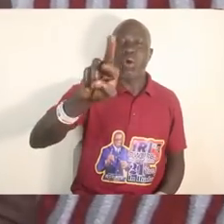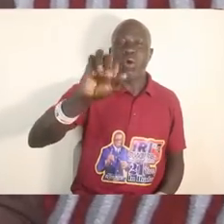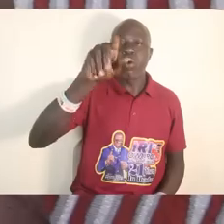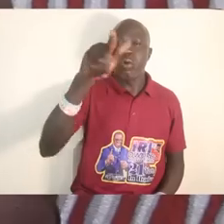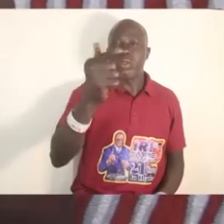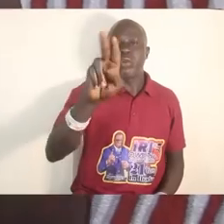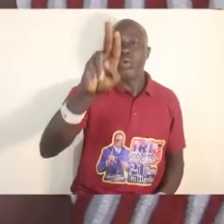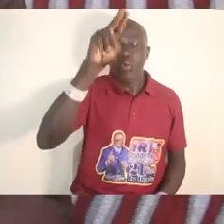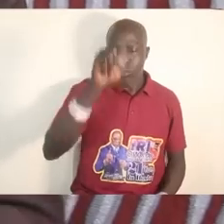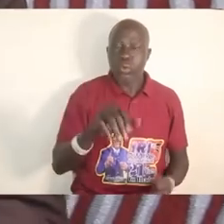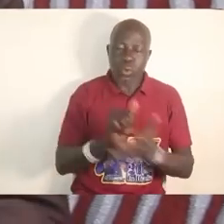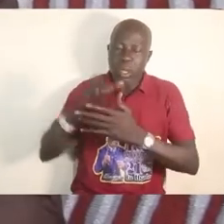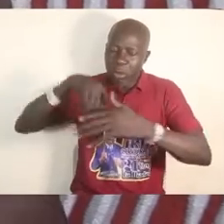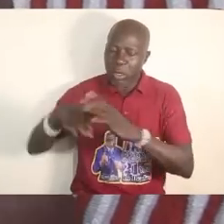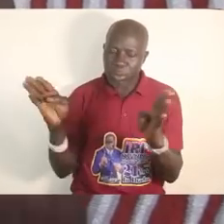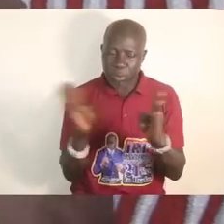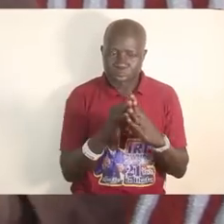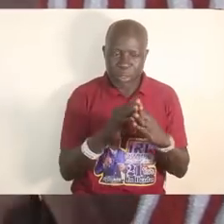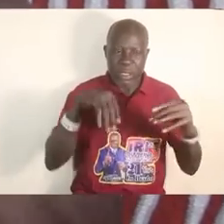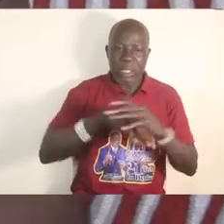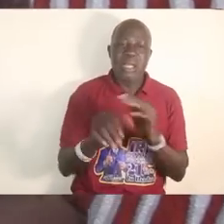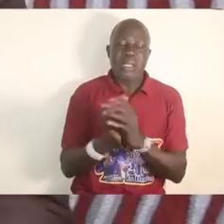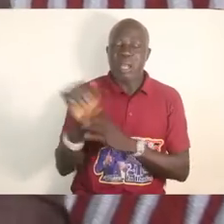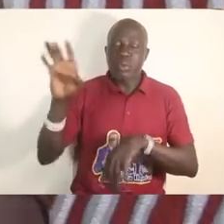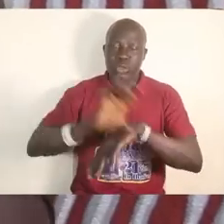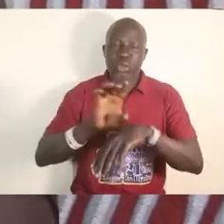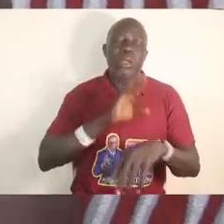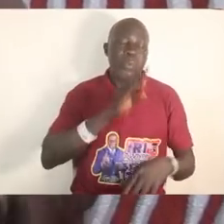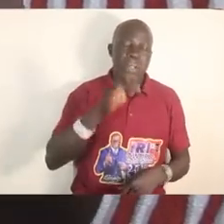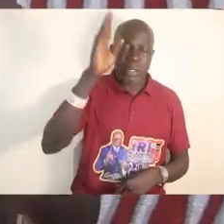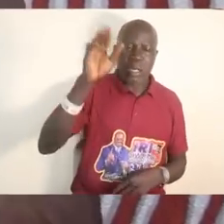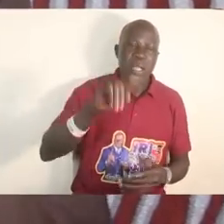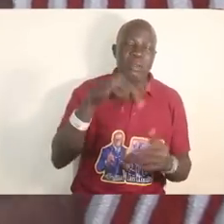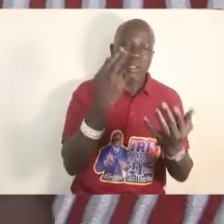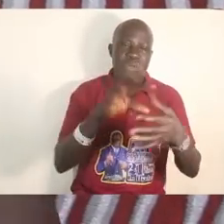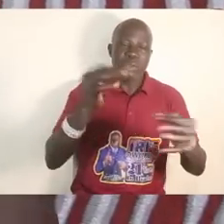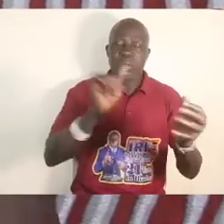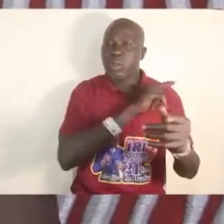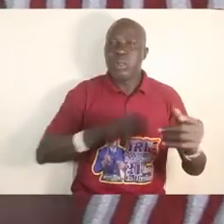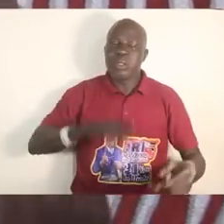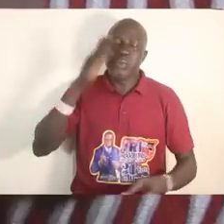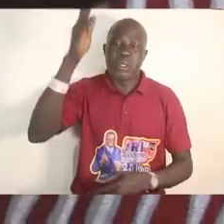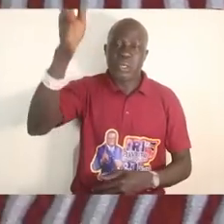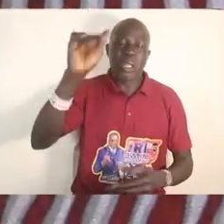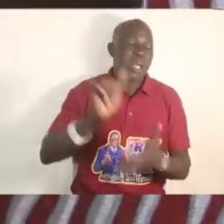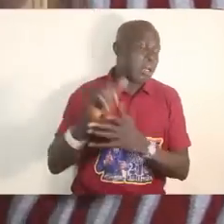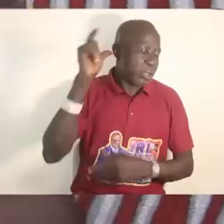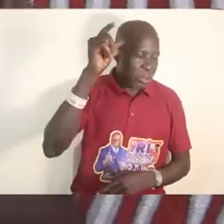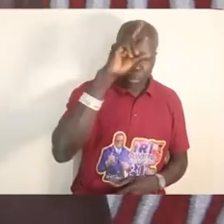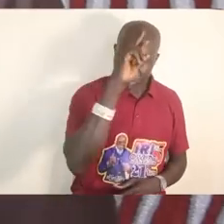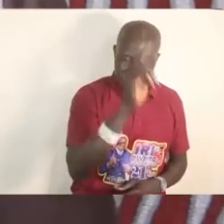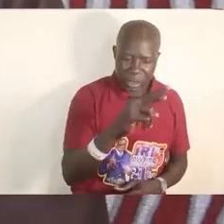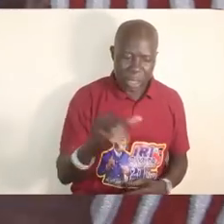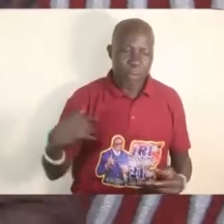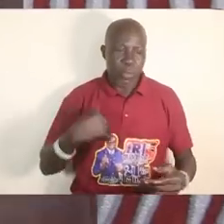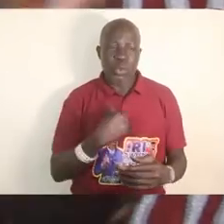láyọ̀. Ọ̀sẹ̀rẹ̀ títí láyọ̀. Ibẹ̀ ti máa pàdé. That's why they were assembled. Ṣé ibi ó bá ti sọ̀kalẹ̀ síbẹ̀. Once on that day. Ẹ̀mí ọlọ́run ti sọ̀kalẹ̀ síbẹ̀. The spirit of God is. Ẹ gbọ́ mi sà. Listen